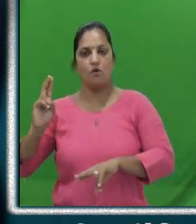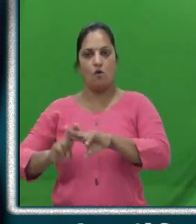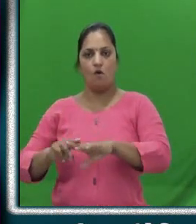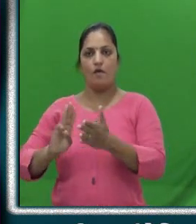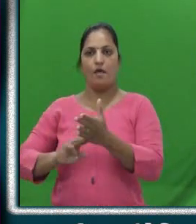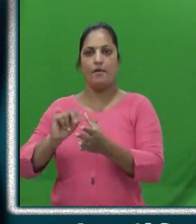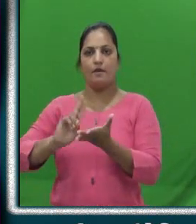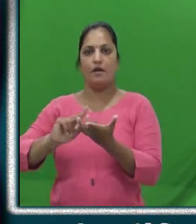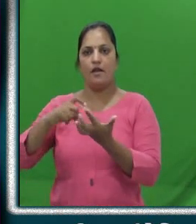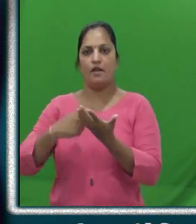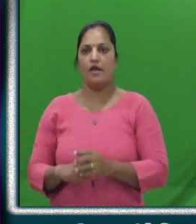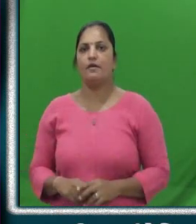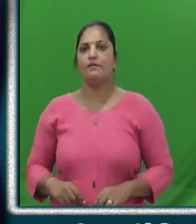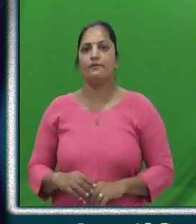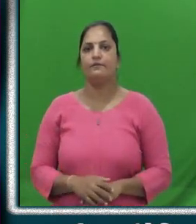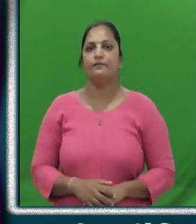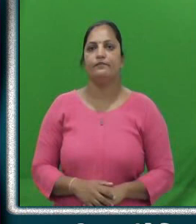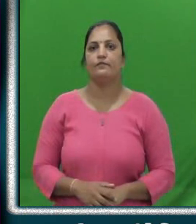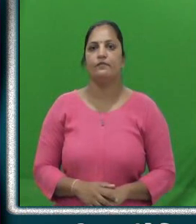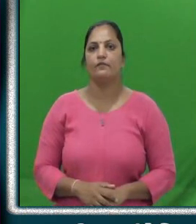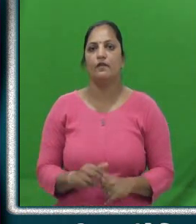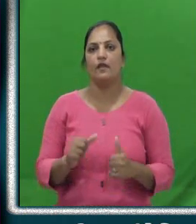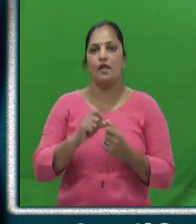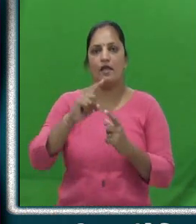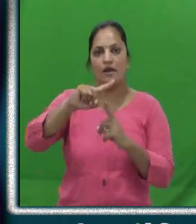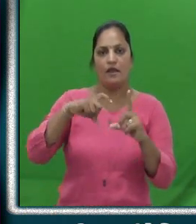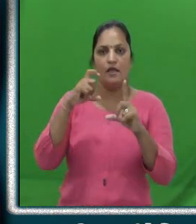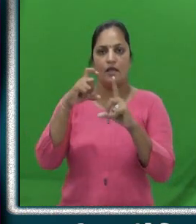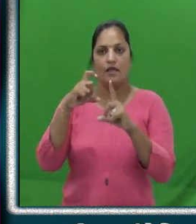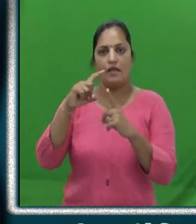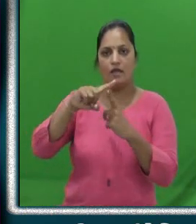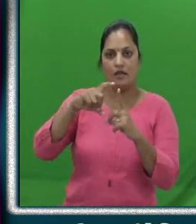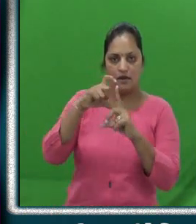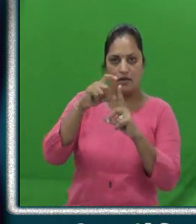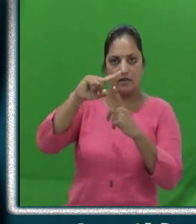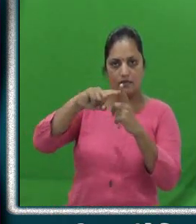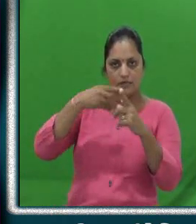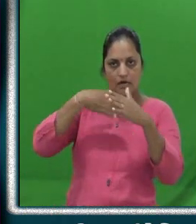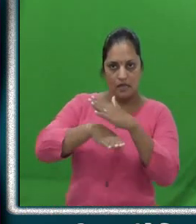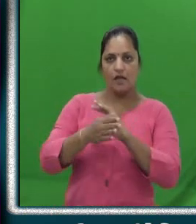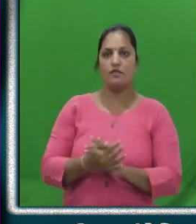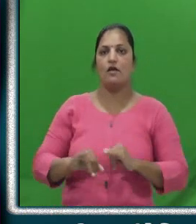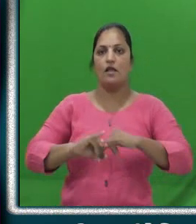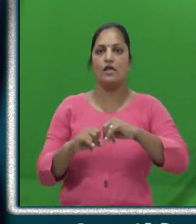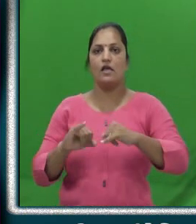એલવાય સાથે બનતા એડવર્બ્સ. તો એડવર્બ પ્રત્યય સફિક્સ લગાડતા બનતા ક્રિયા વિશેષણો.